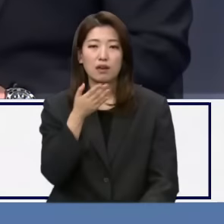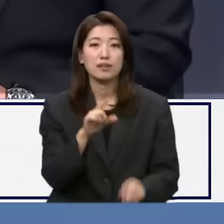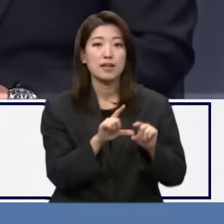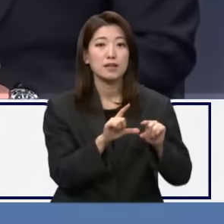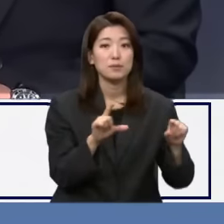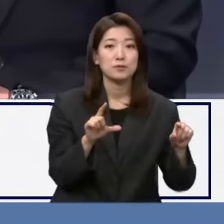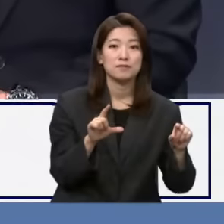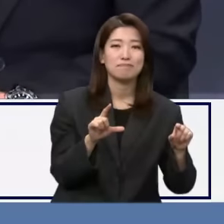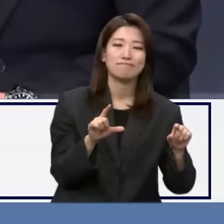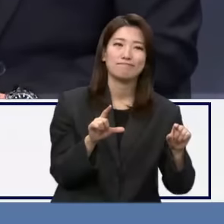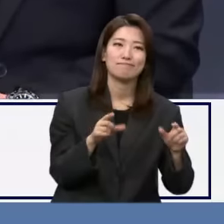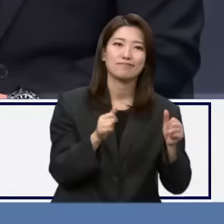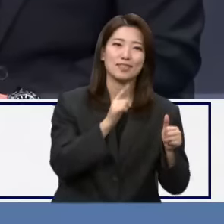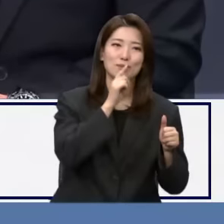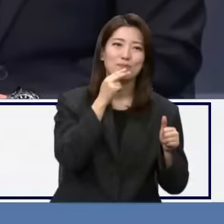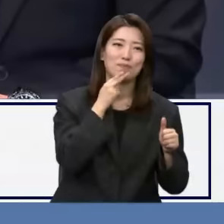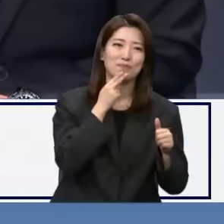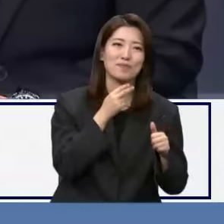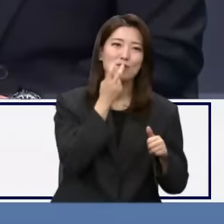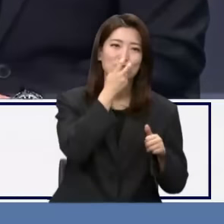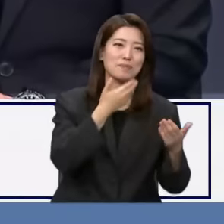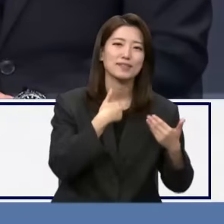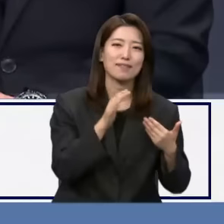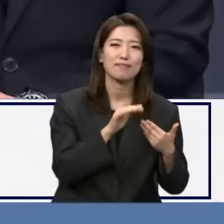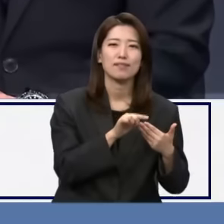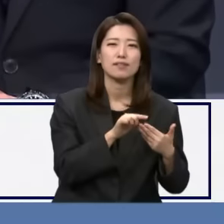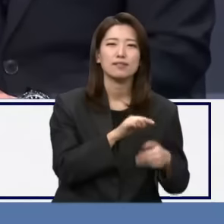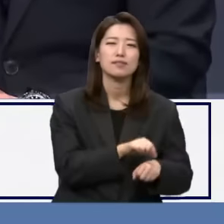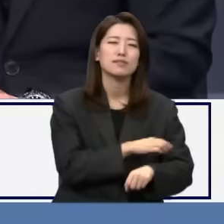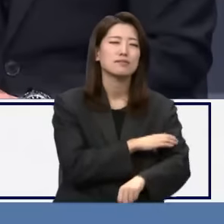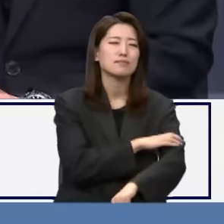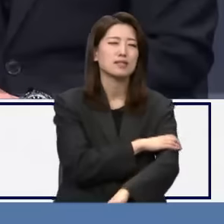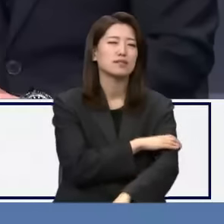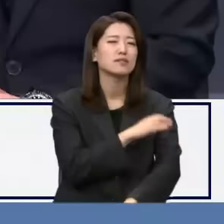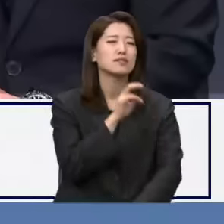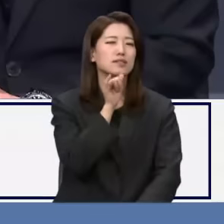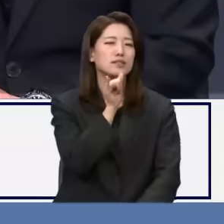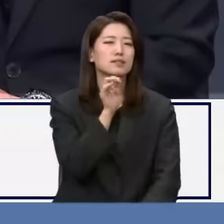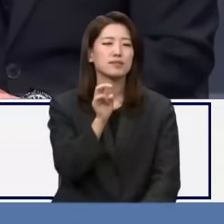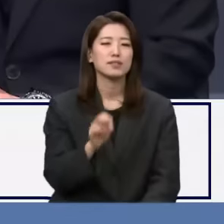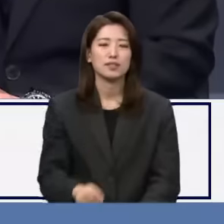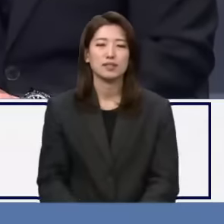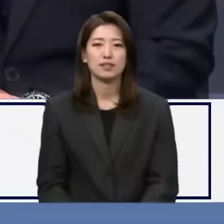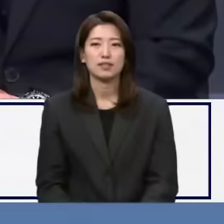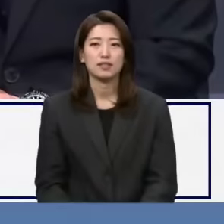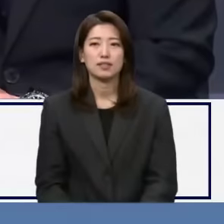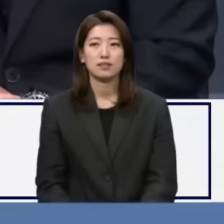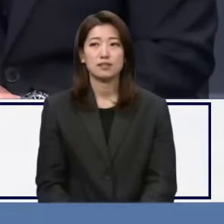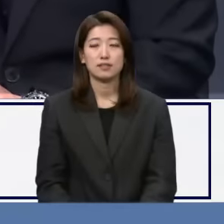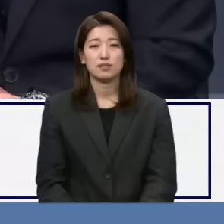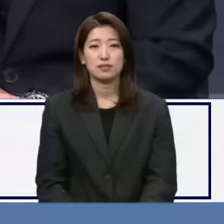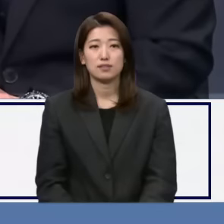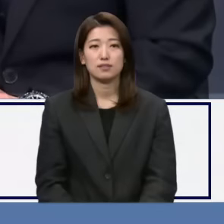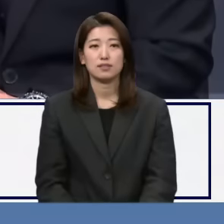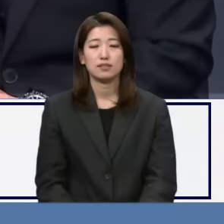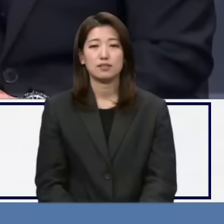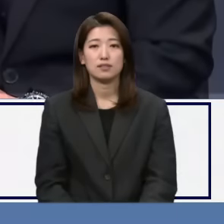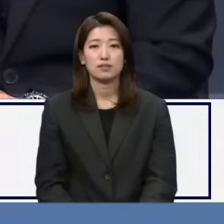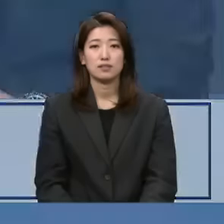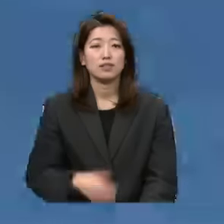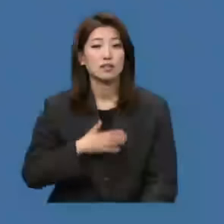않습니다 한동훈 위원장도 대표적인 겁니다 한동훈 위원장이 특검법으로 세 가지를